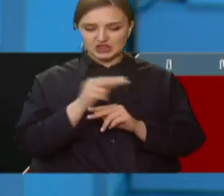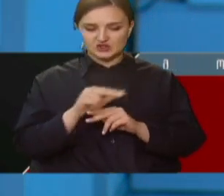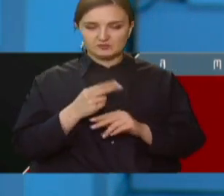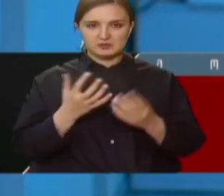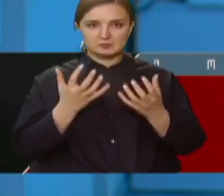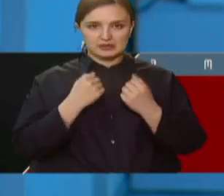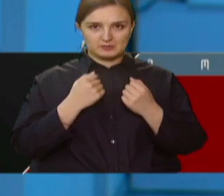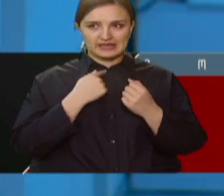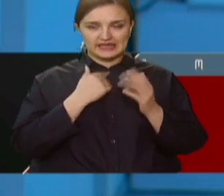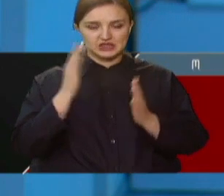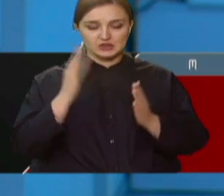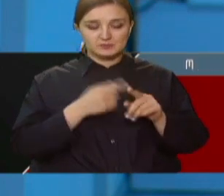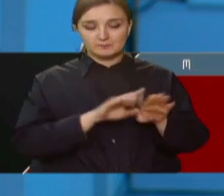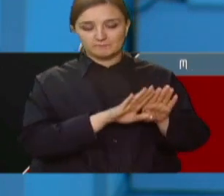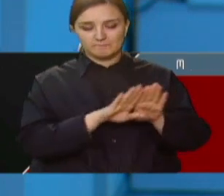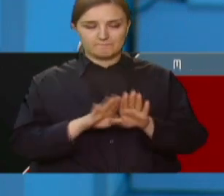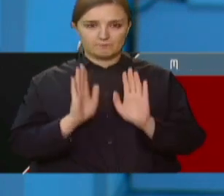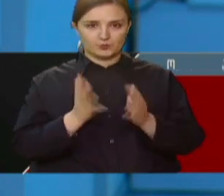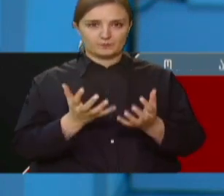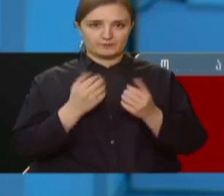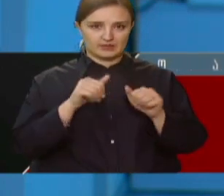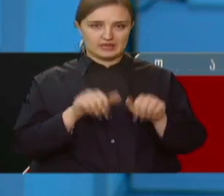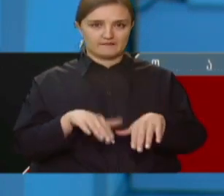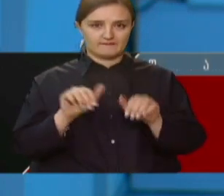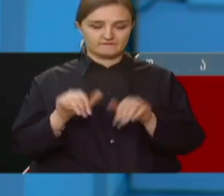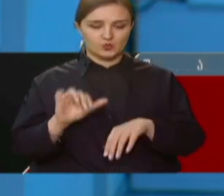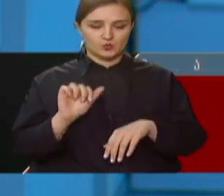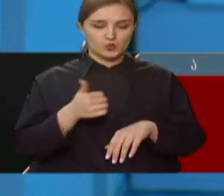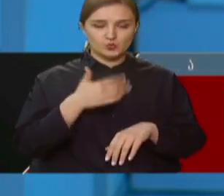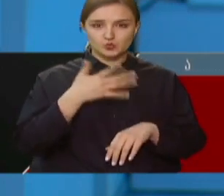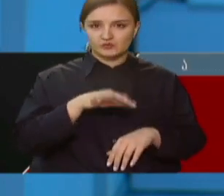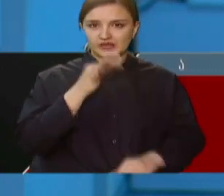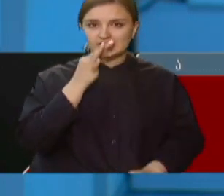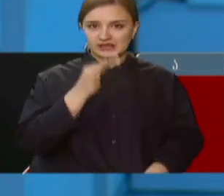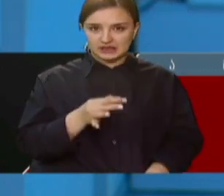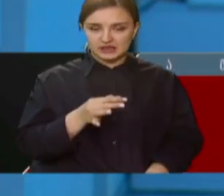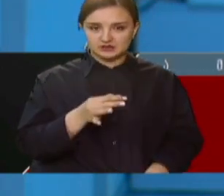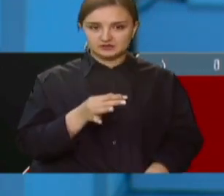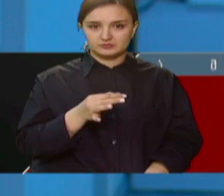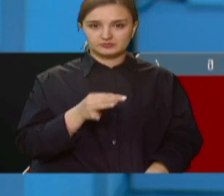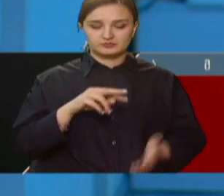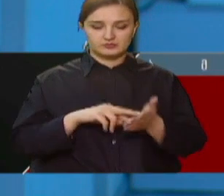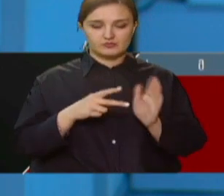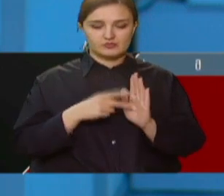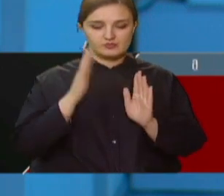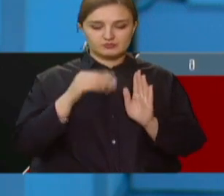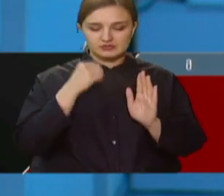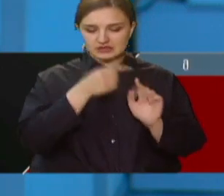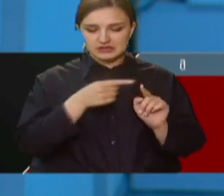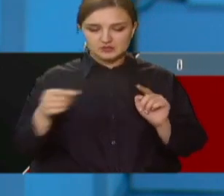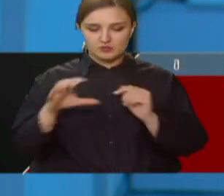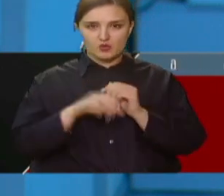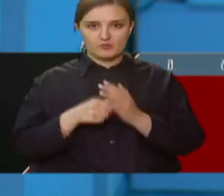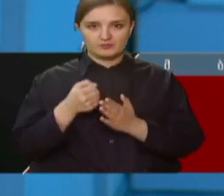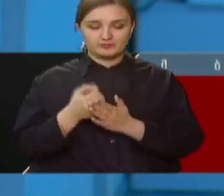ეს კენჭს და ამის მიხედვით მიიღება გადაწყვეტილება, რაც როგორც უკვე გითხარით, იგეგმება წლის ბოლოსთვის. თუმცა აქვე